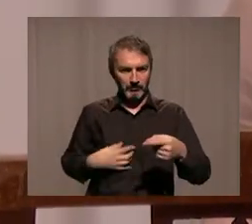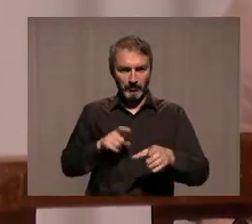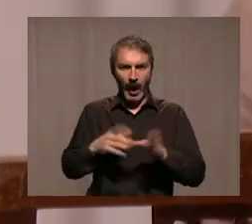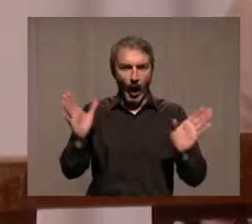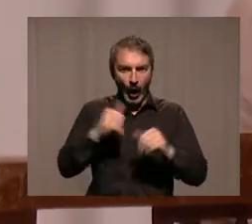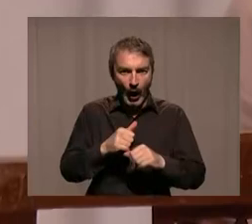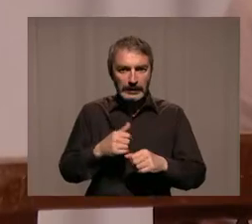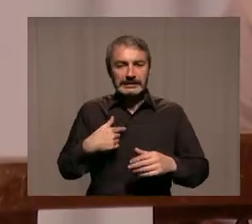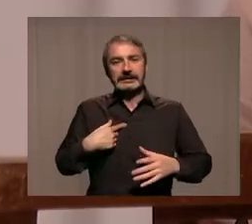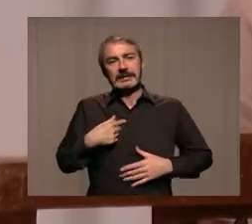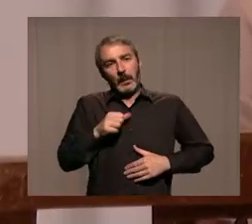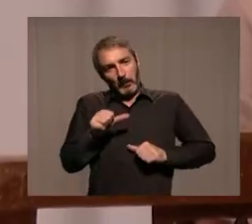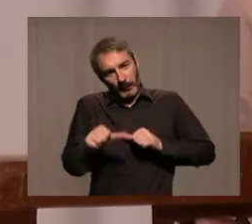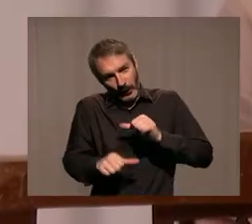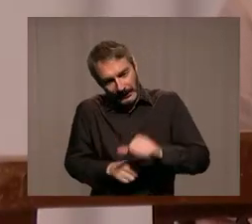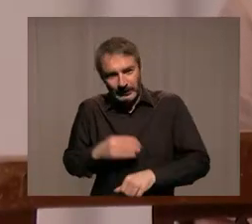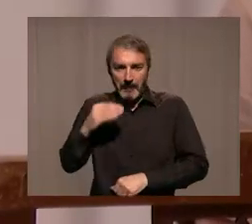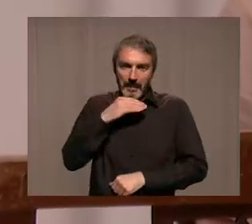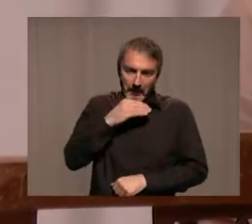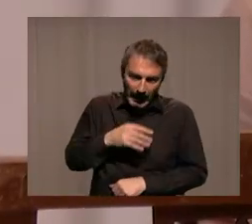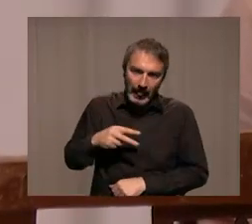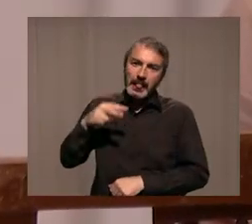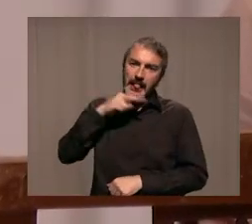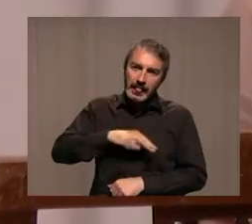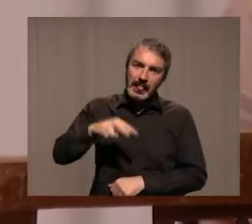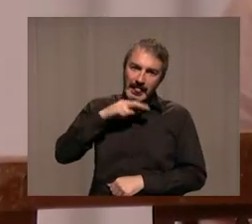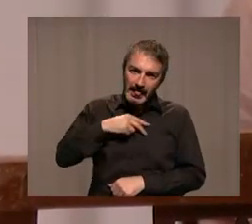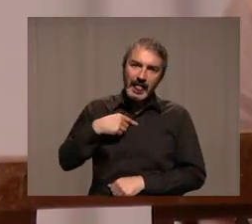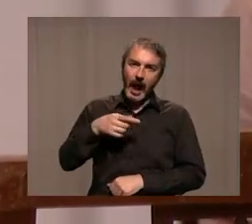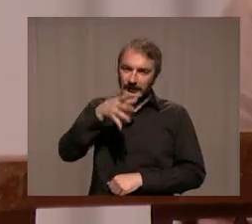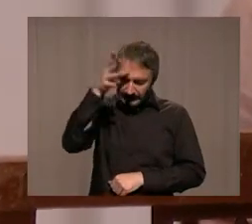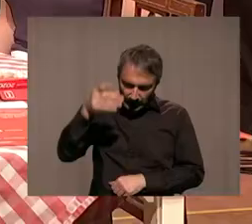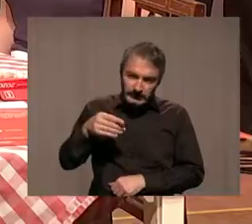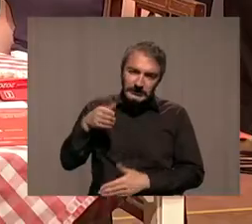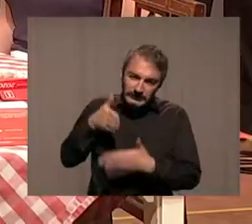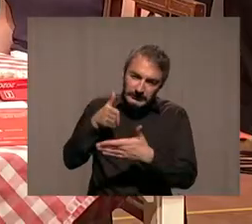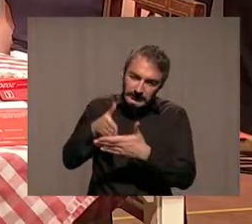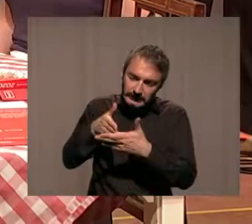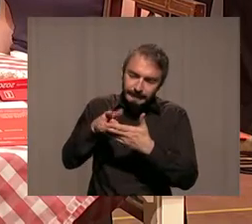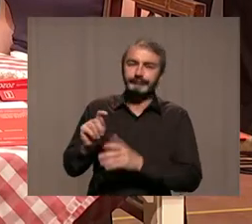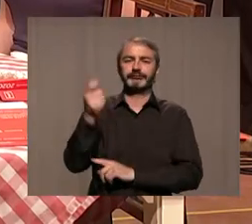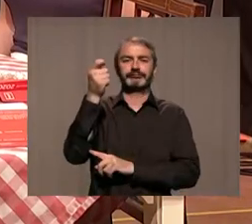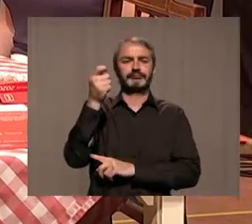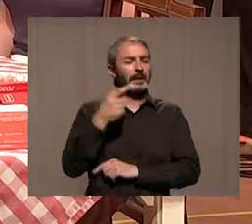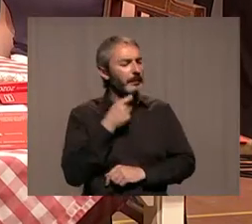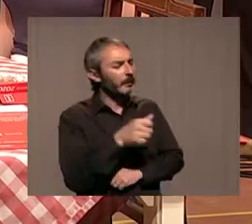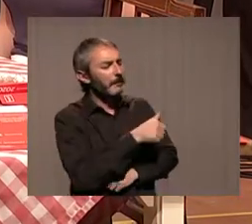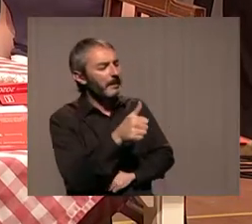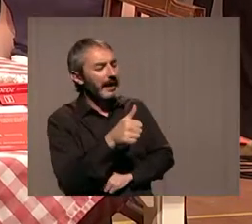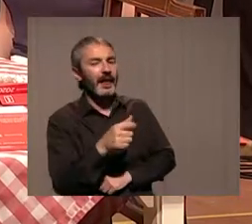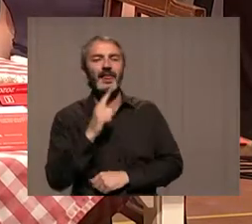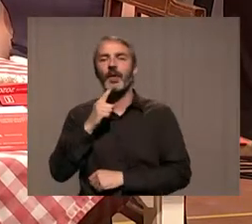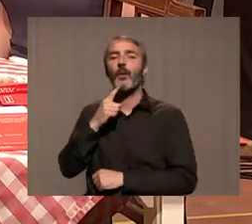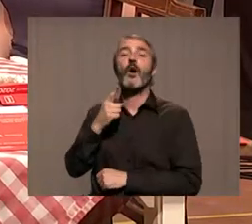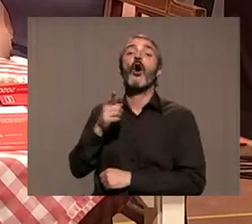vaig haver de fer un procés burocràtic així una mica... Vaig tenir un estiu maco i al final vaig entrar a Humanitats. Quina era la primera opció? Arts escèniques,